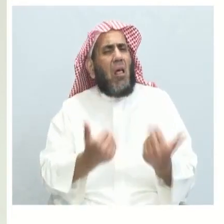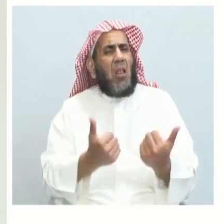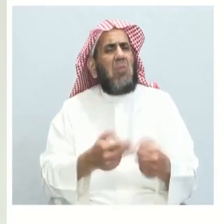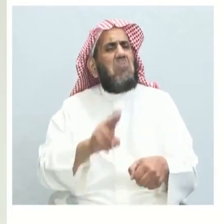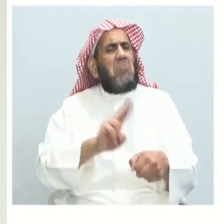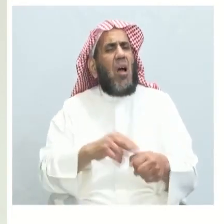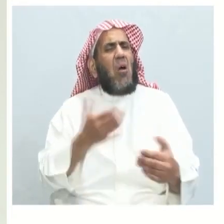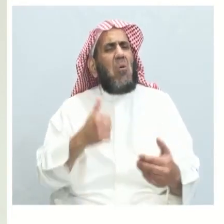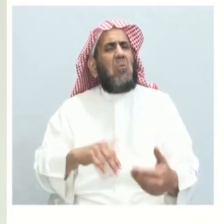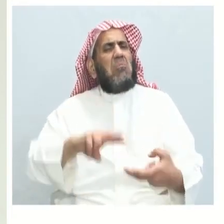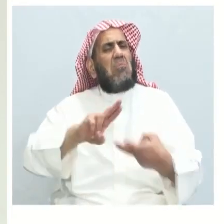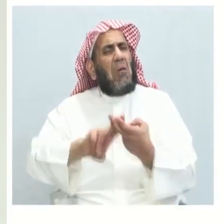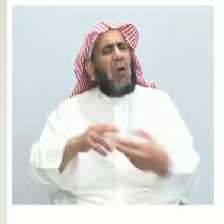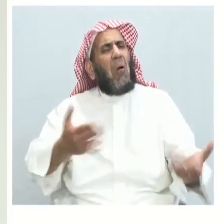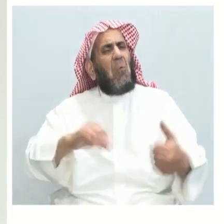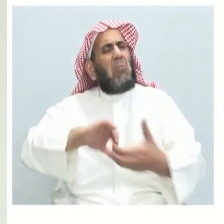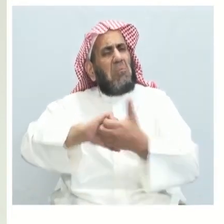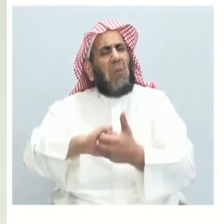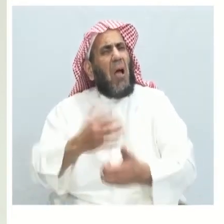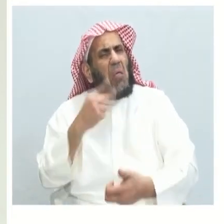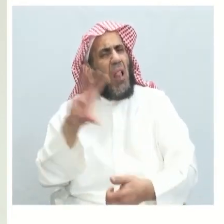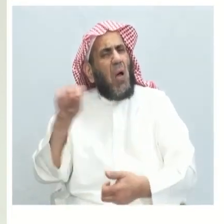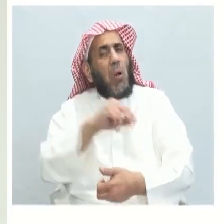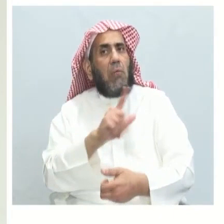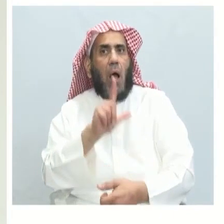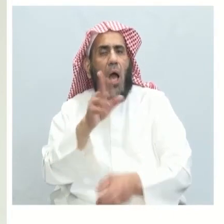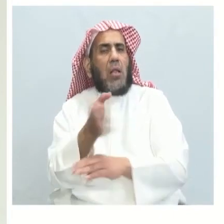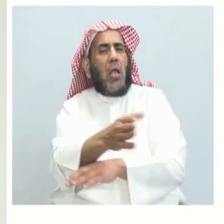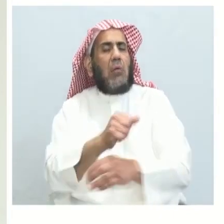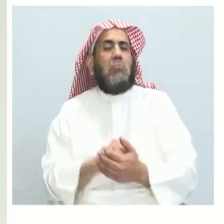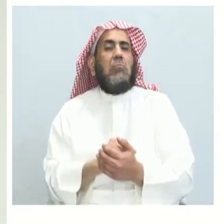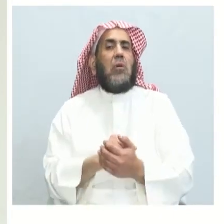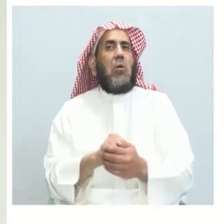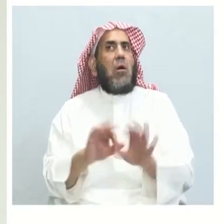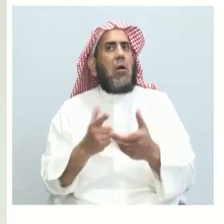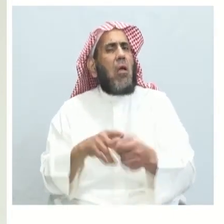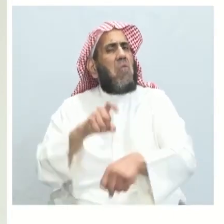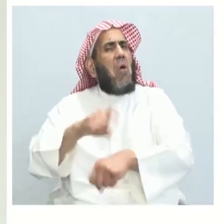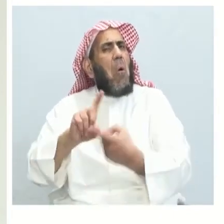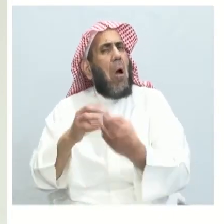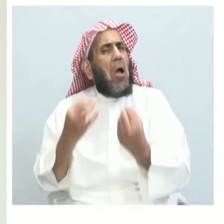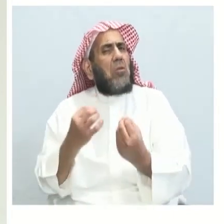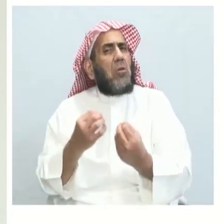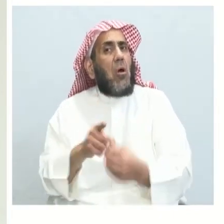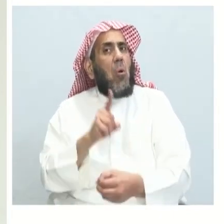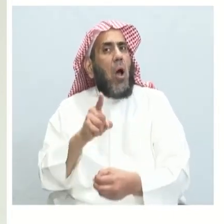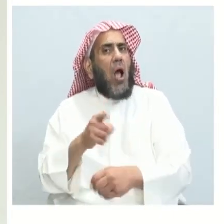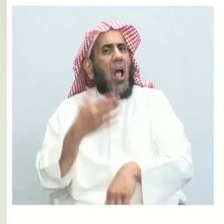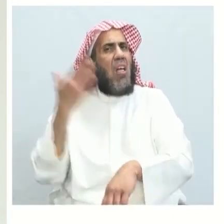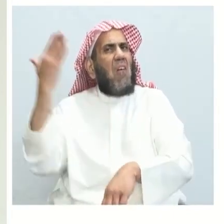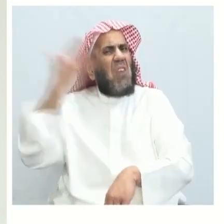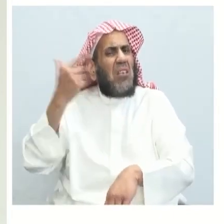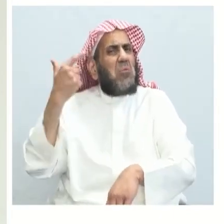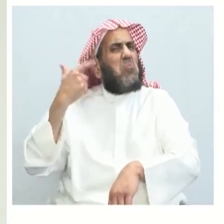يعودا الى ما كان عليه فقالت كيف اعاهدك وهذا اثر